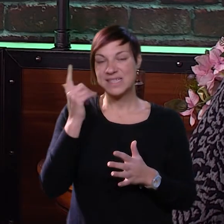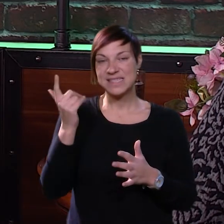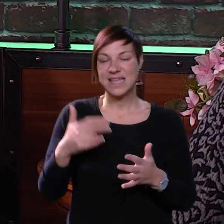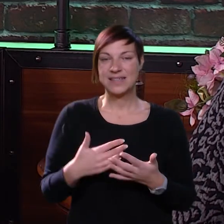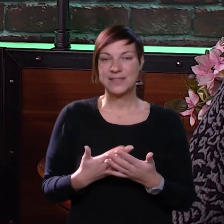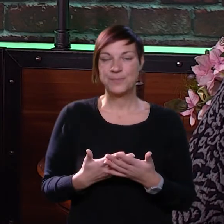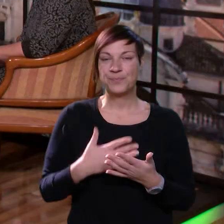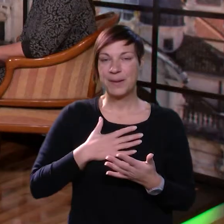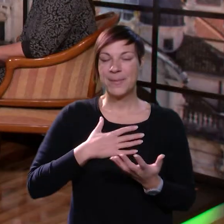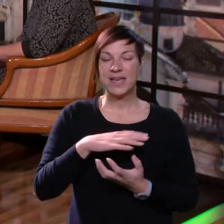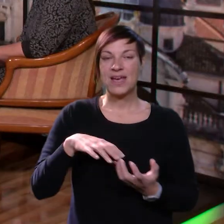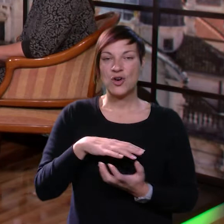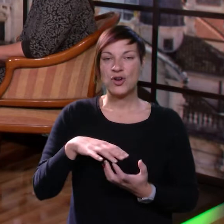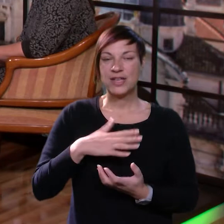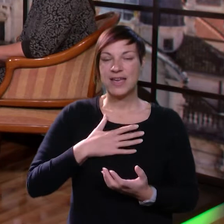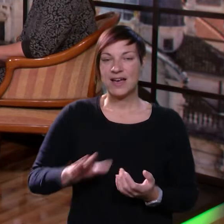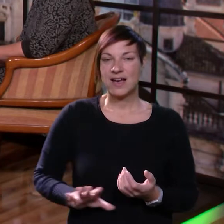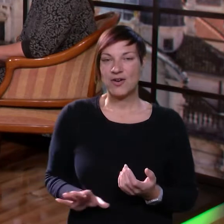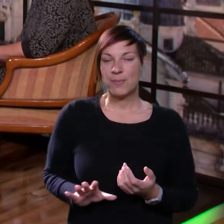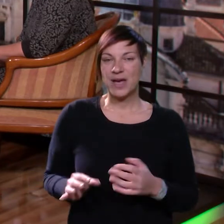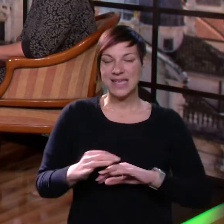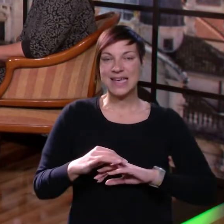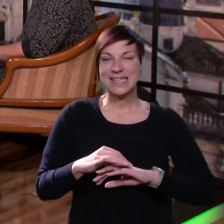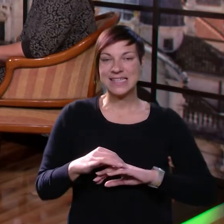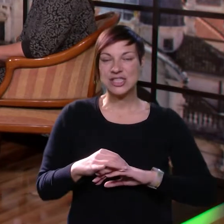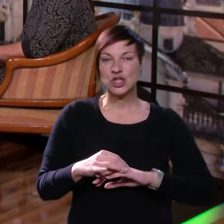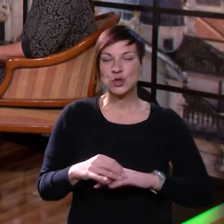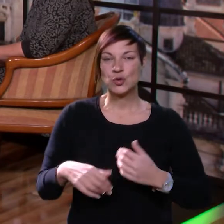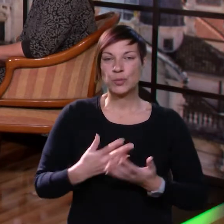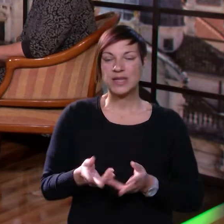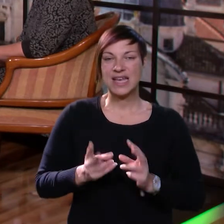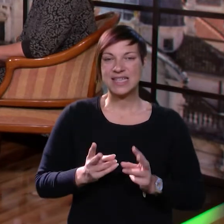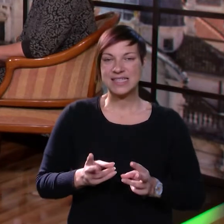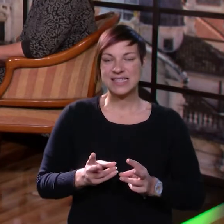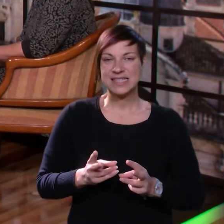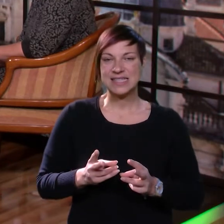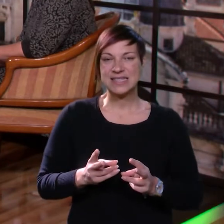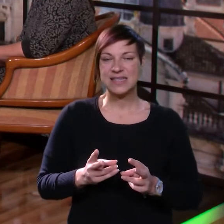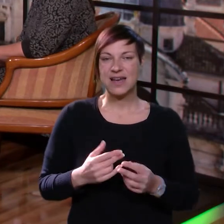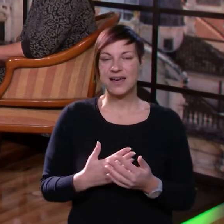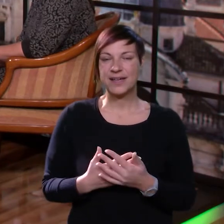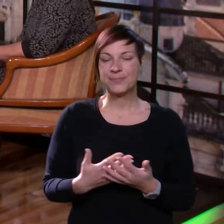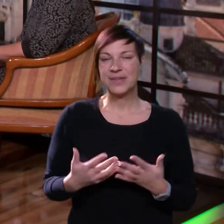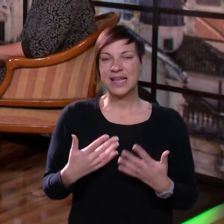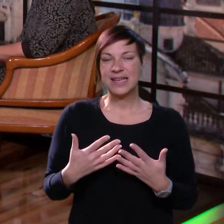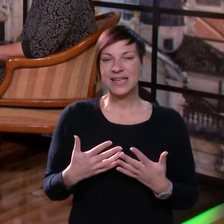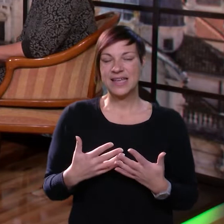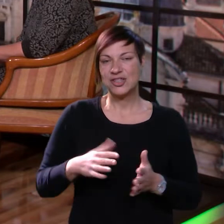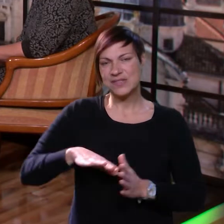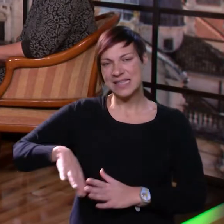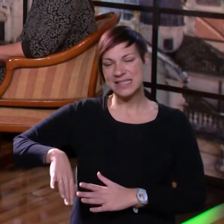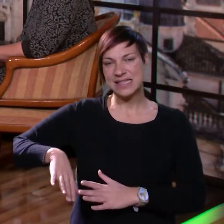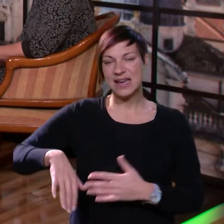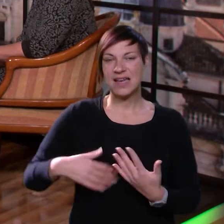treba znati i ono, mi kao roditelji, ja kao majka i suprug, taj strah, ono,